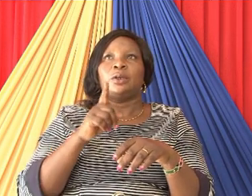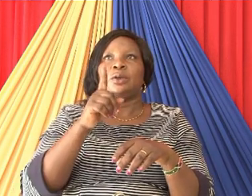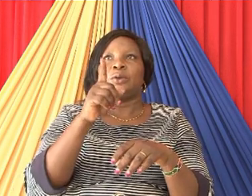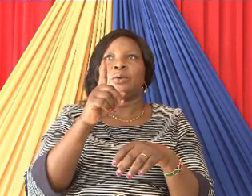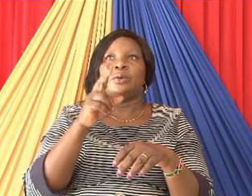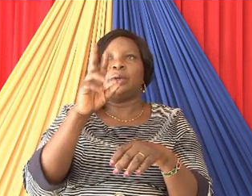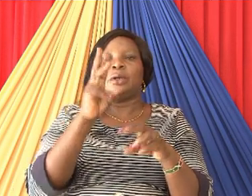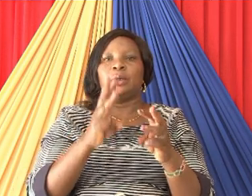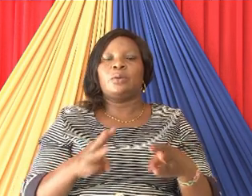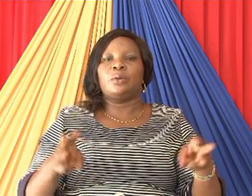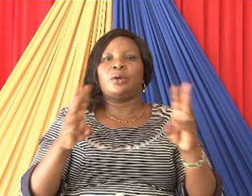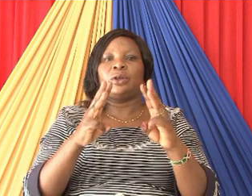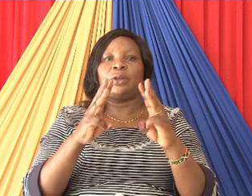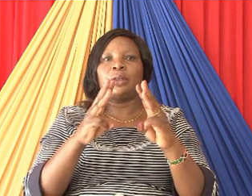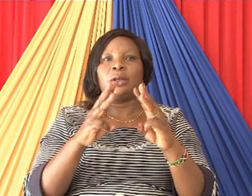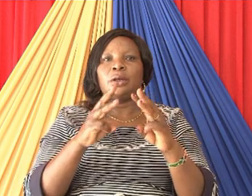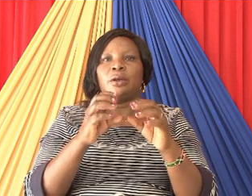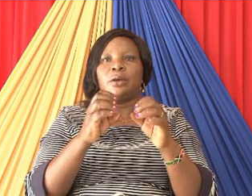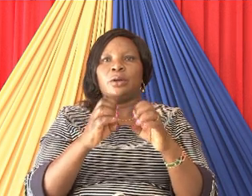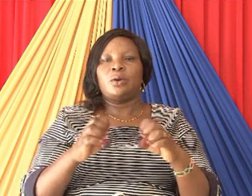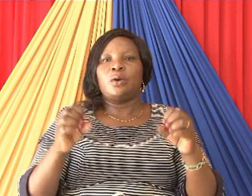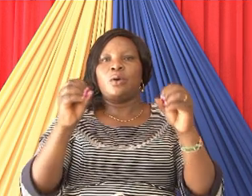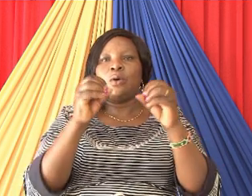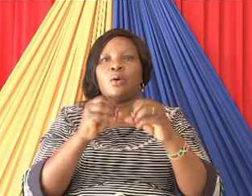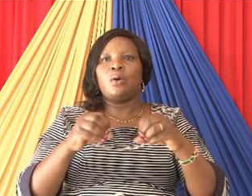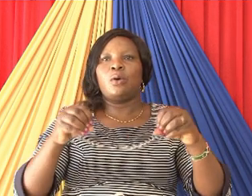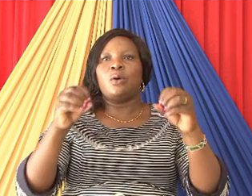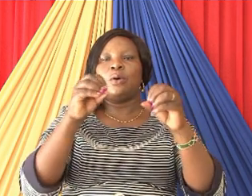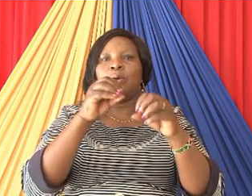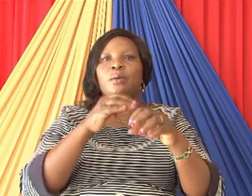wastahili, wastahili.